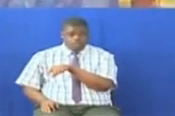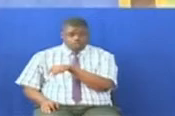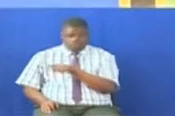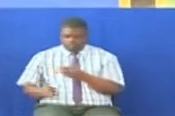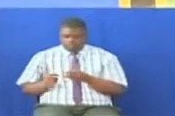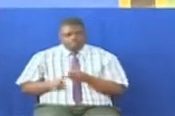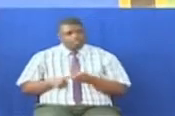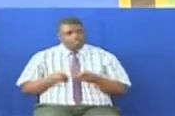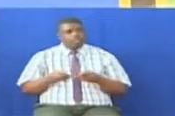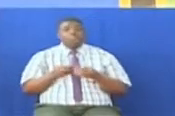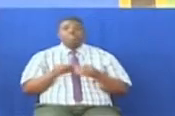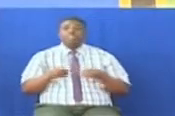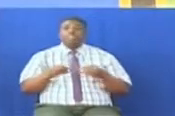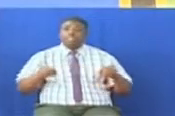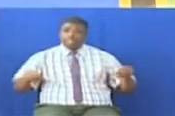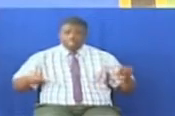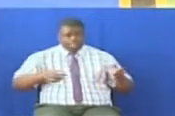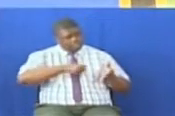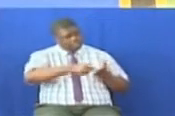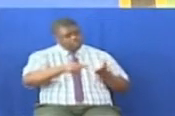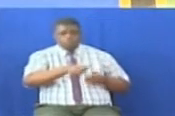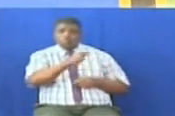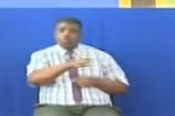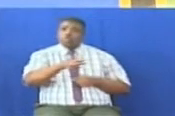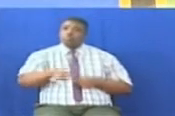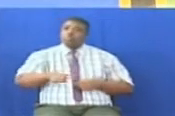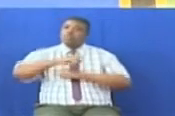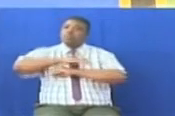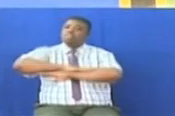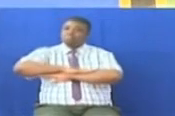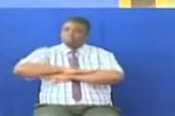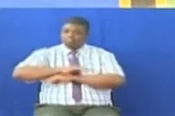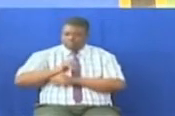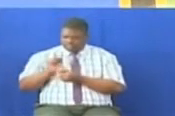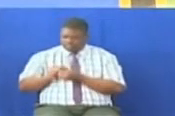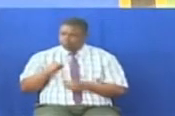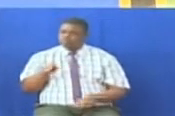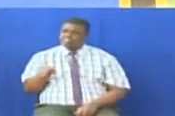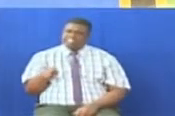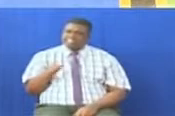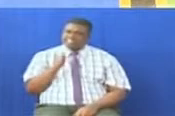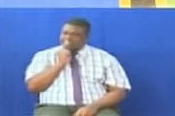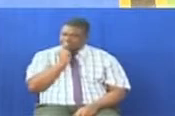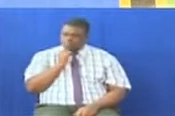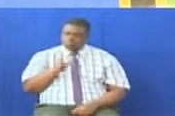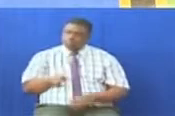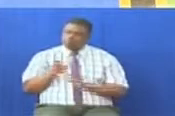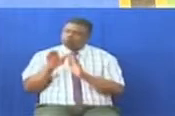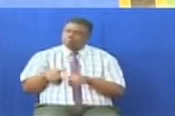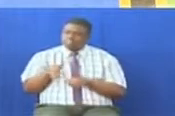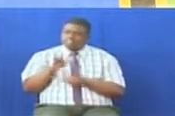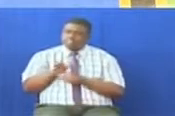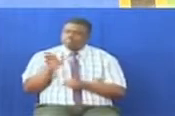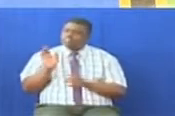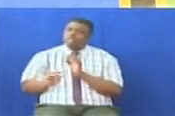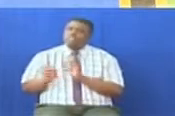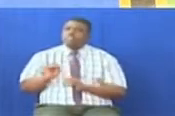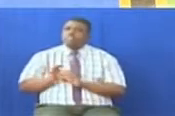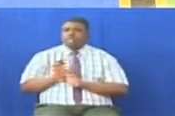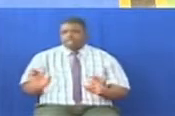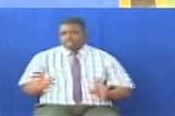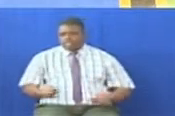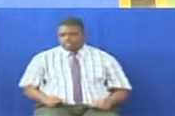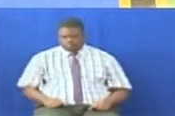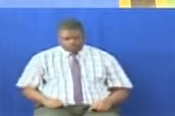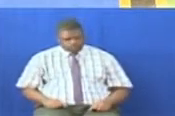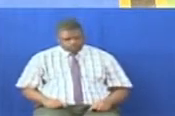malipo ya wastaafu, kwa kweli hili jambo wabunge wengi sana wamelichangia. Na